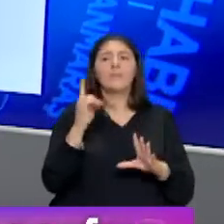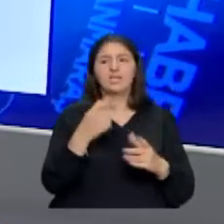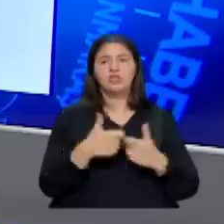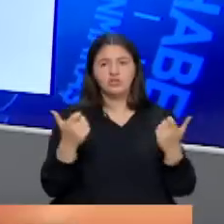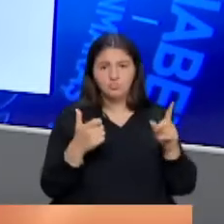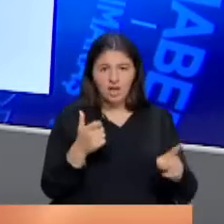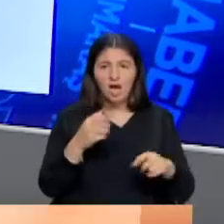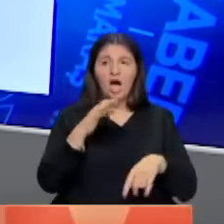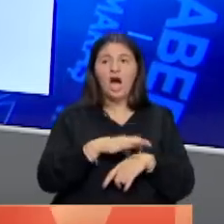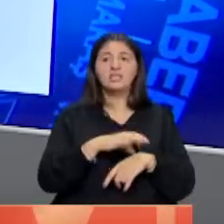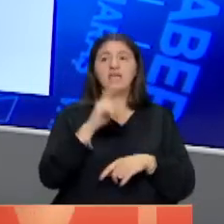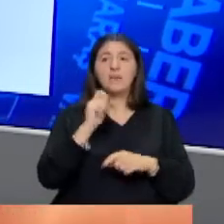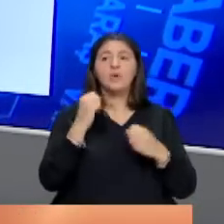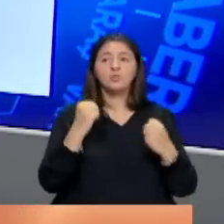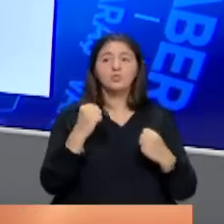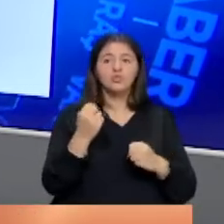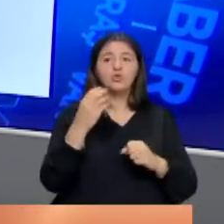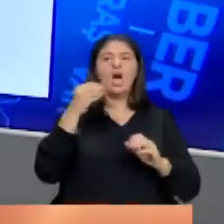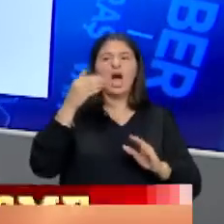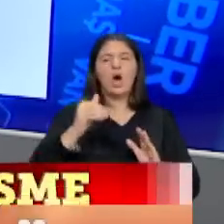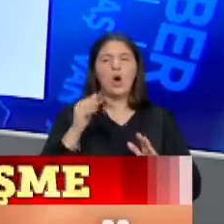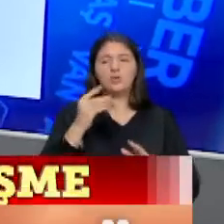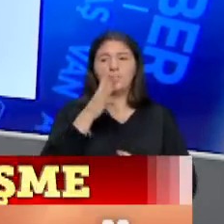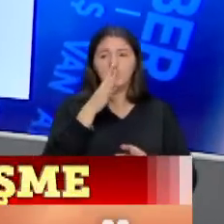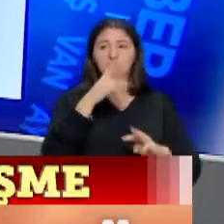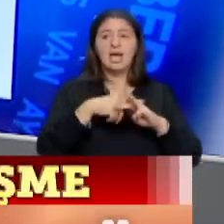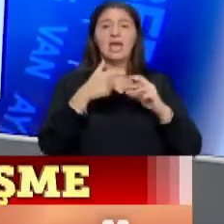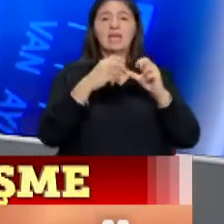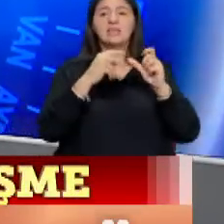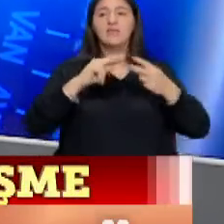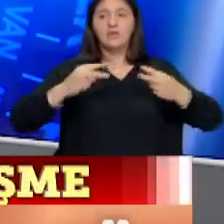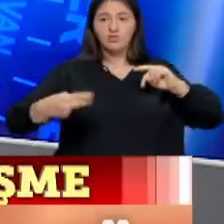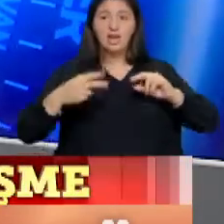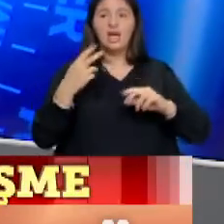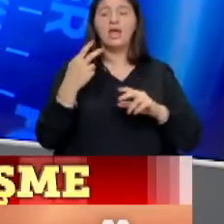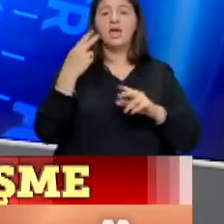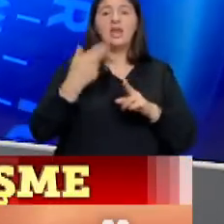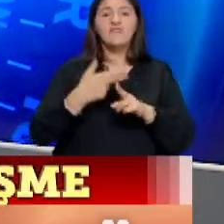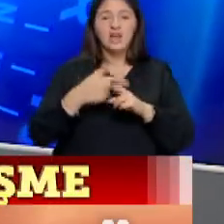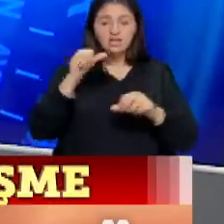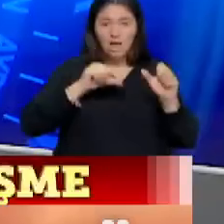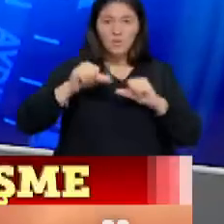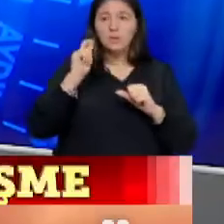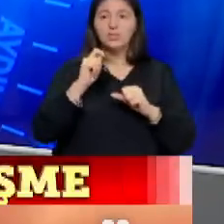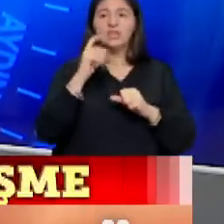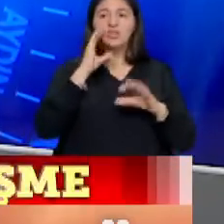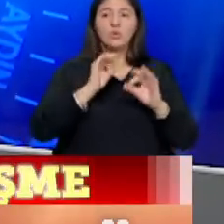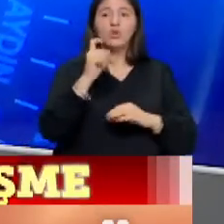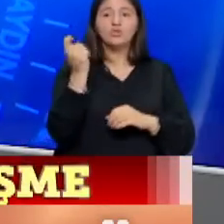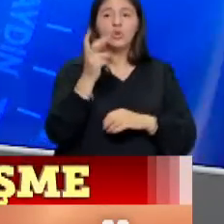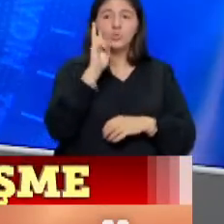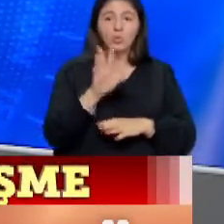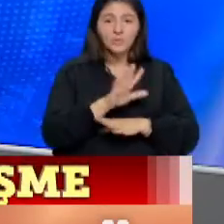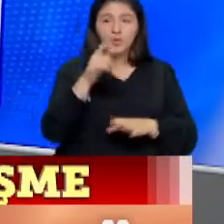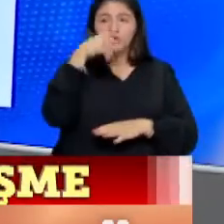bir gelişme hasta etme gücünün düşüklüğünü bildiğimiz ais varyantı referans laboratuvarlarımızda yapılan incelemede 9 kişide